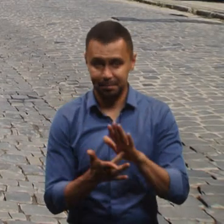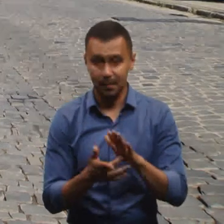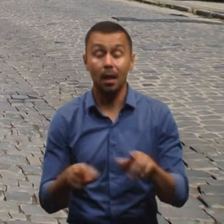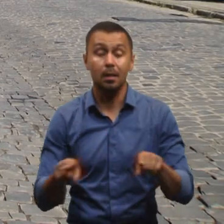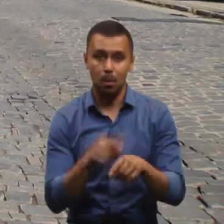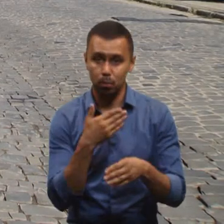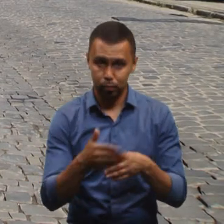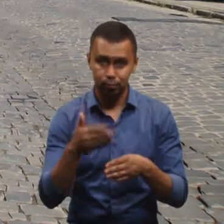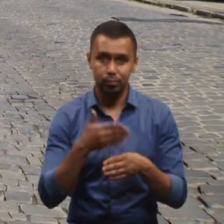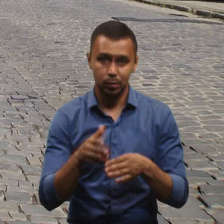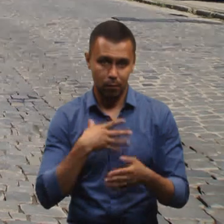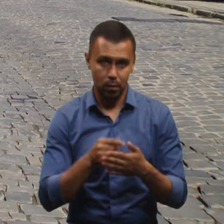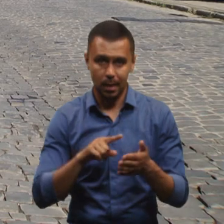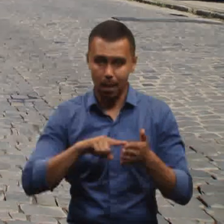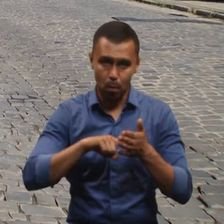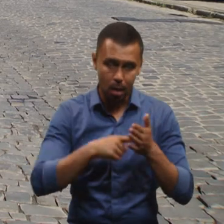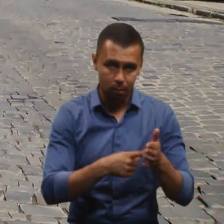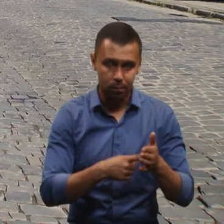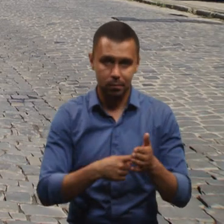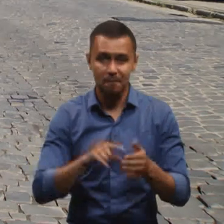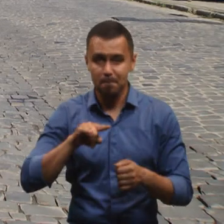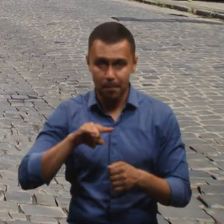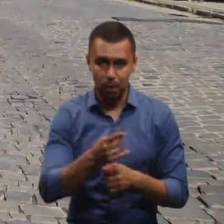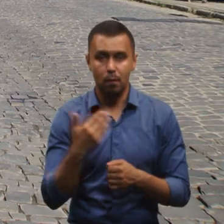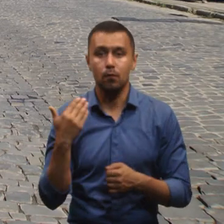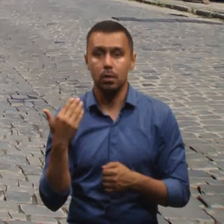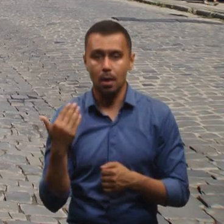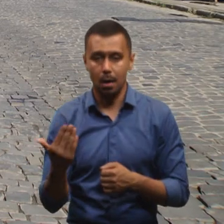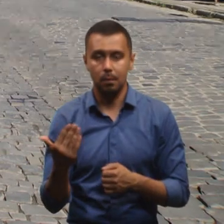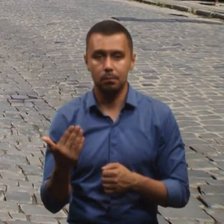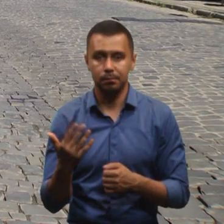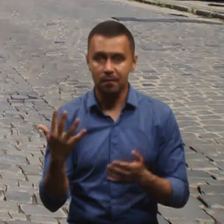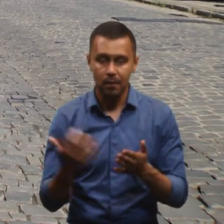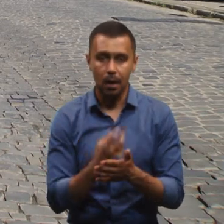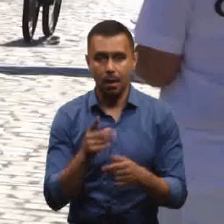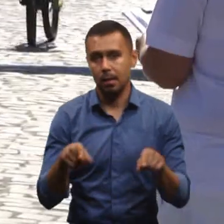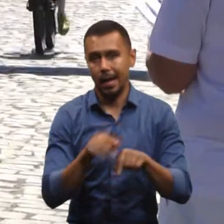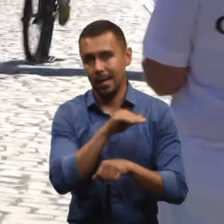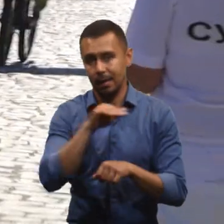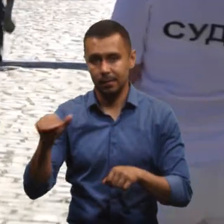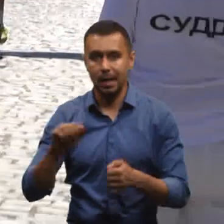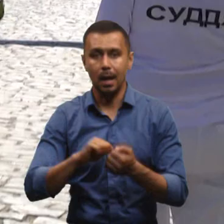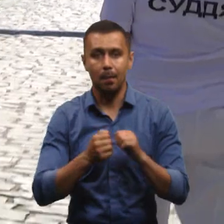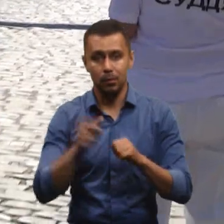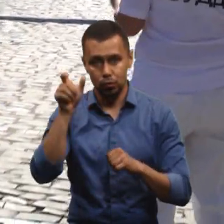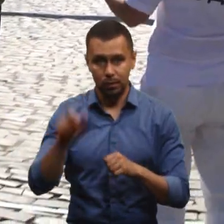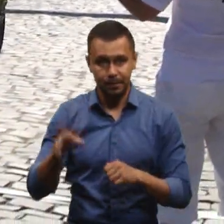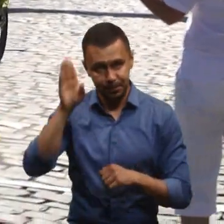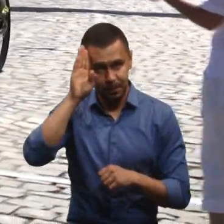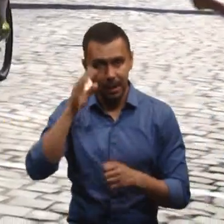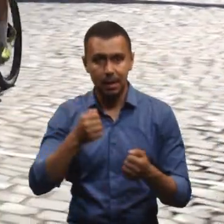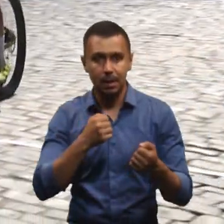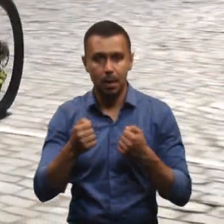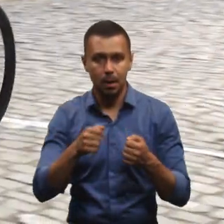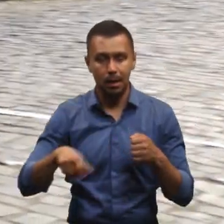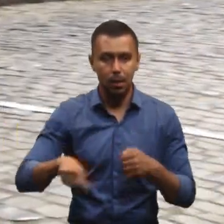так потрошки своєю наполегливістю, впертістю вона вийшла на такий рівень. Кам'янчанин Андрій Стрільчук тримається